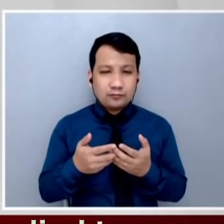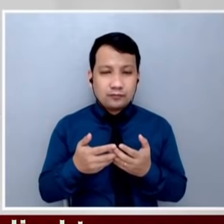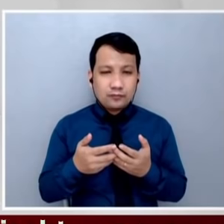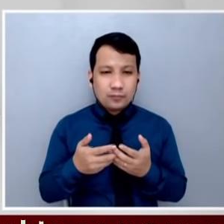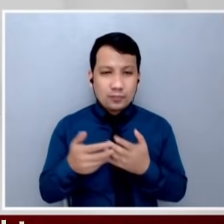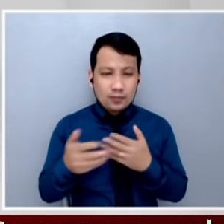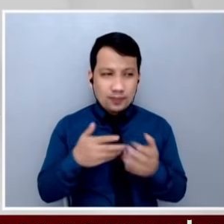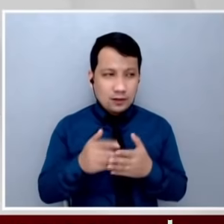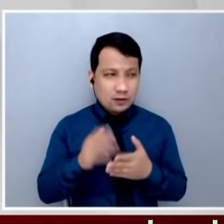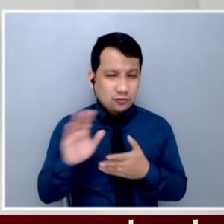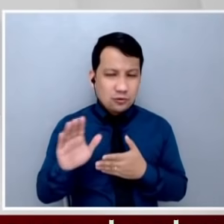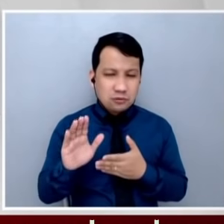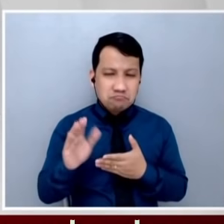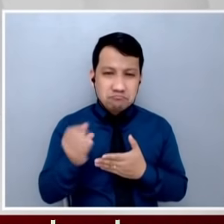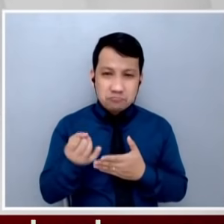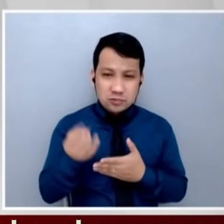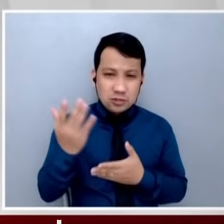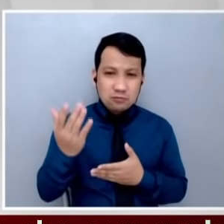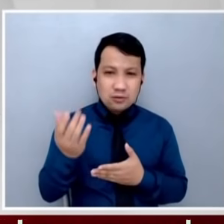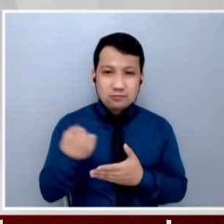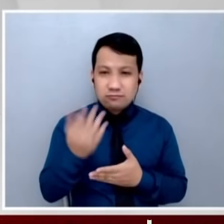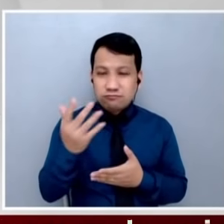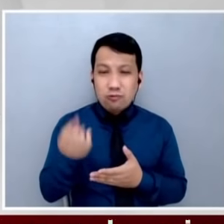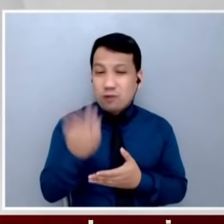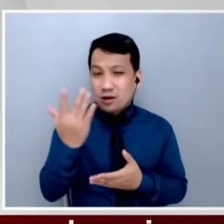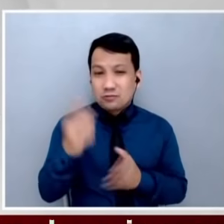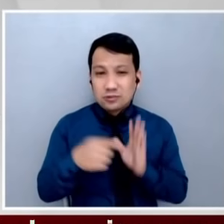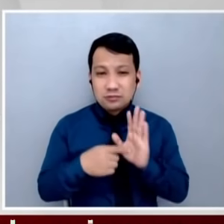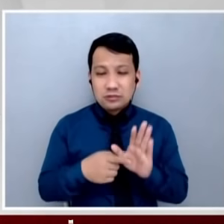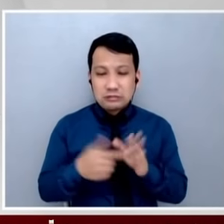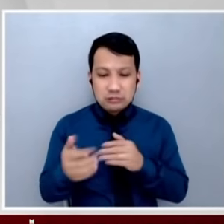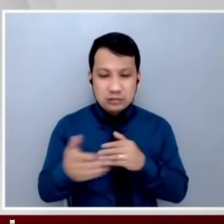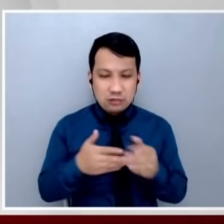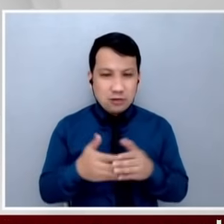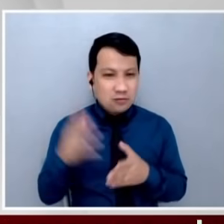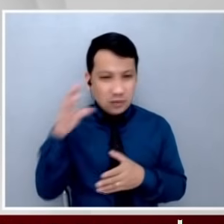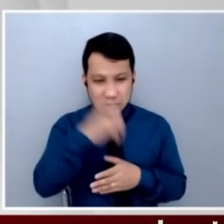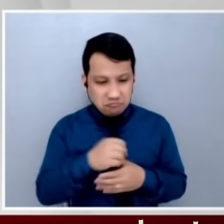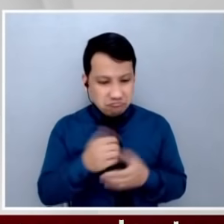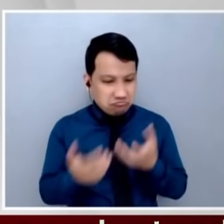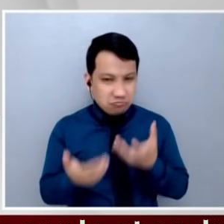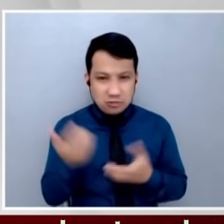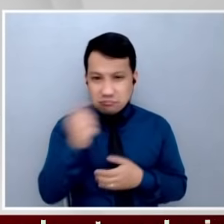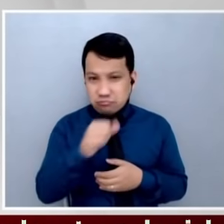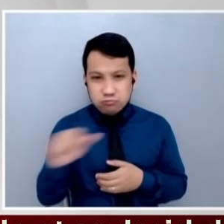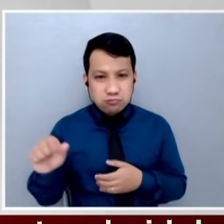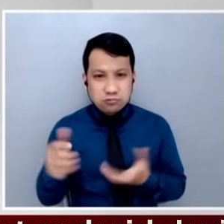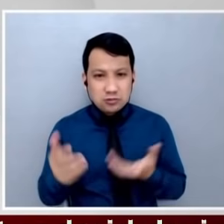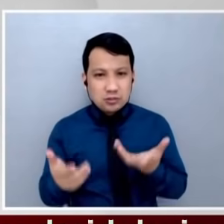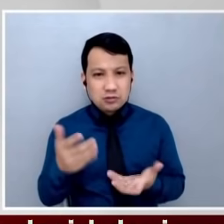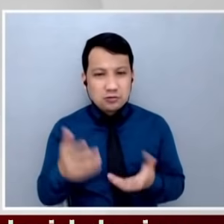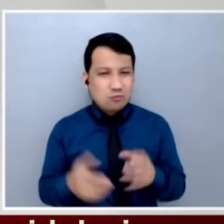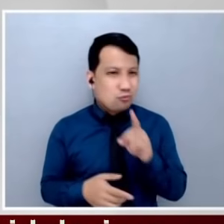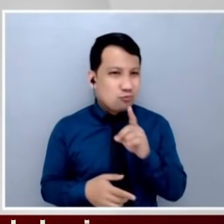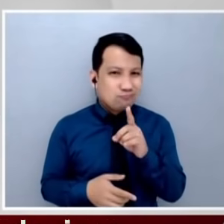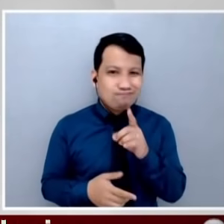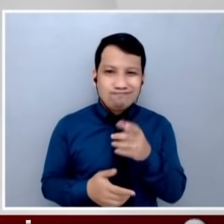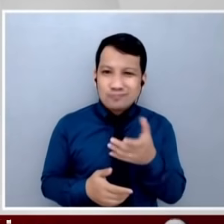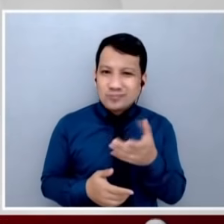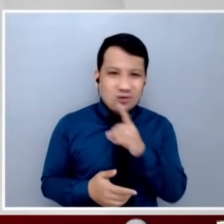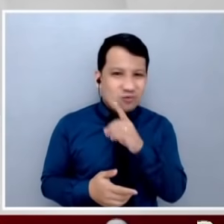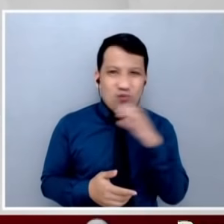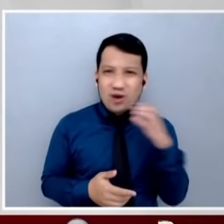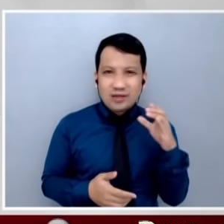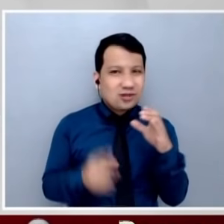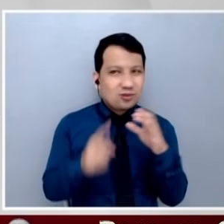what could be that figure. What he's asking for an estimate, it's probably anywhere between 100